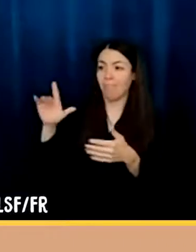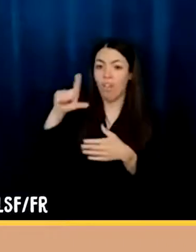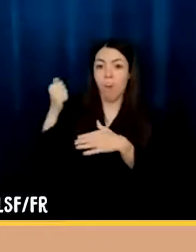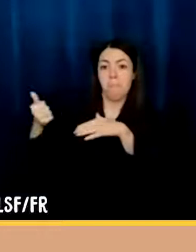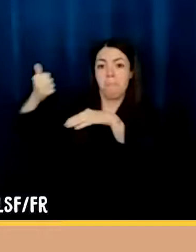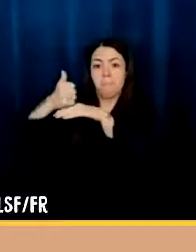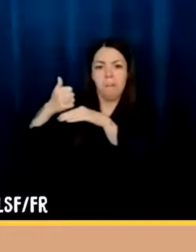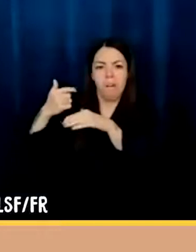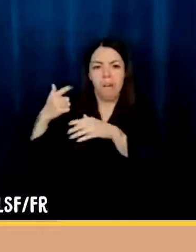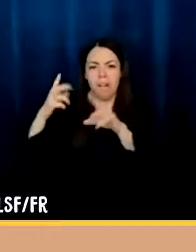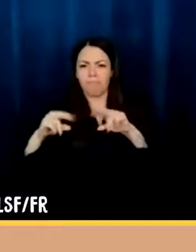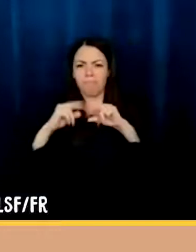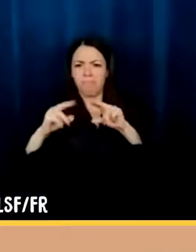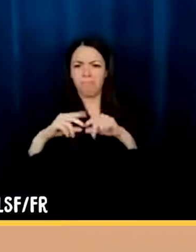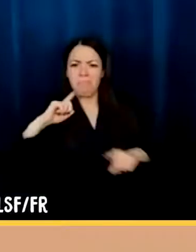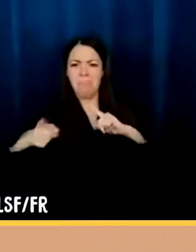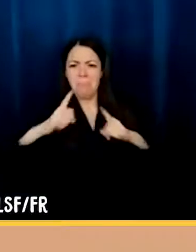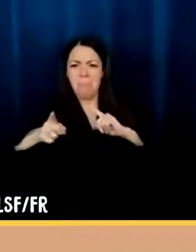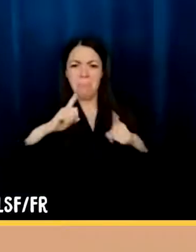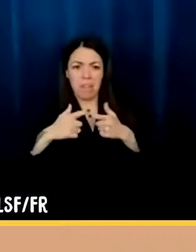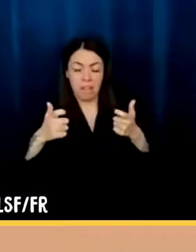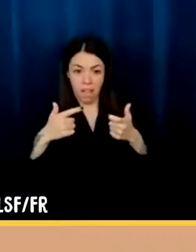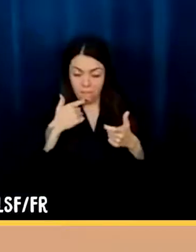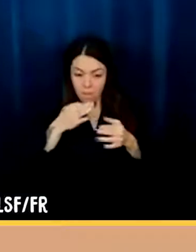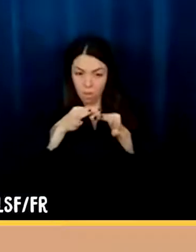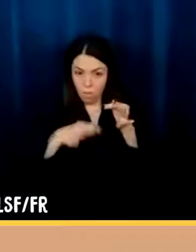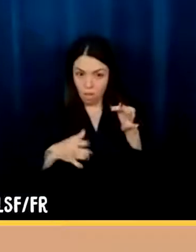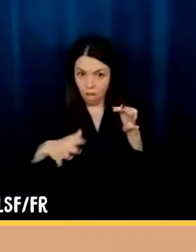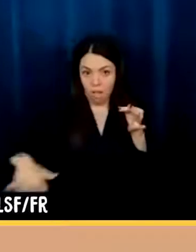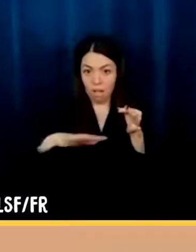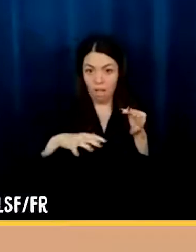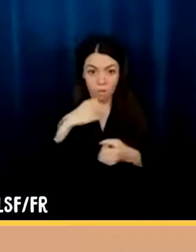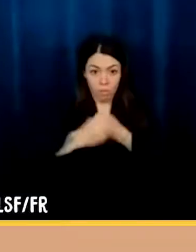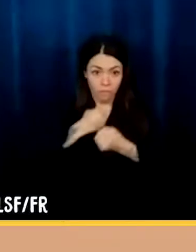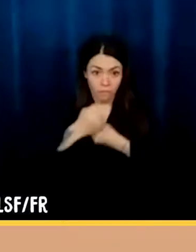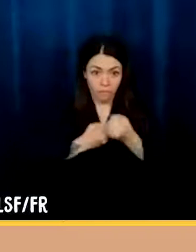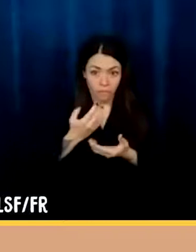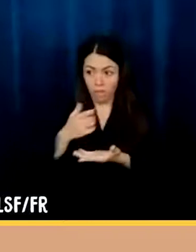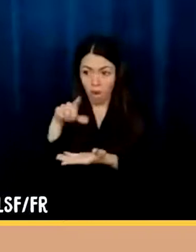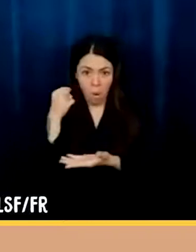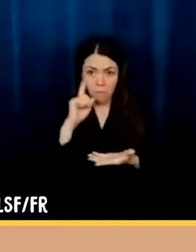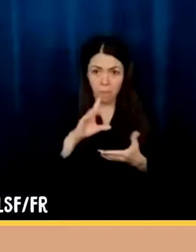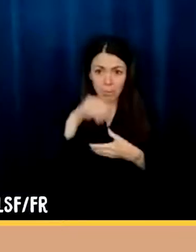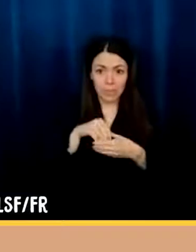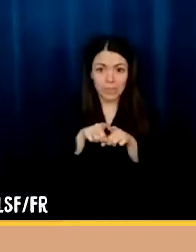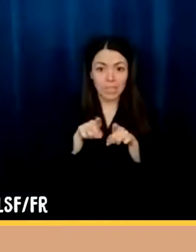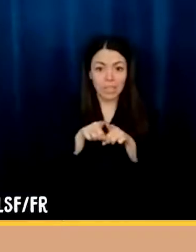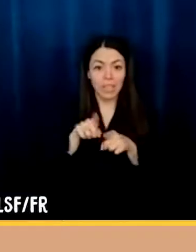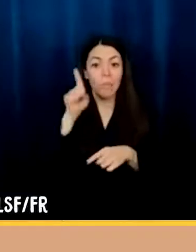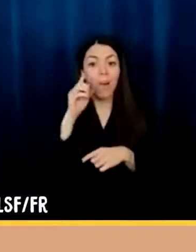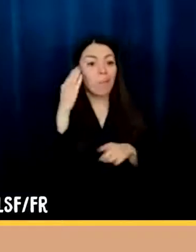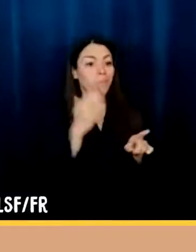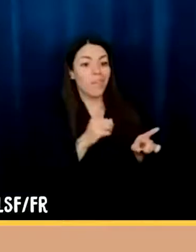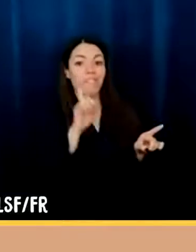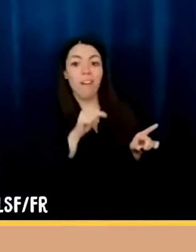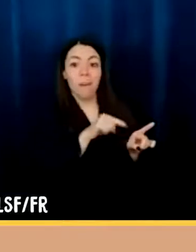pas, non plus très glorieux de leur côté, parce que c'est très triste que d'être avec une femme qui est triste